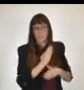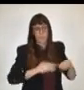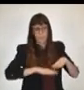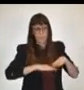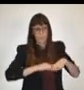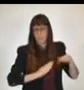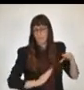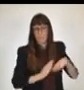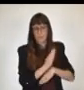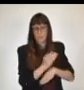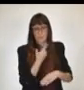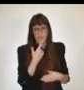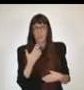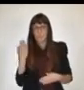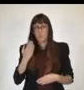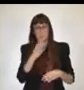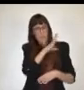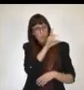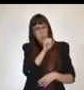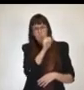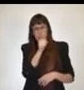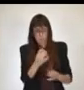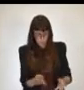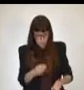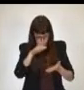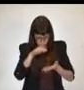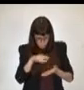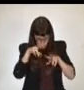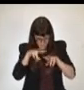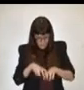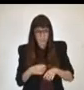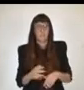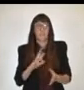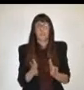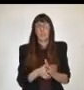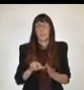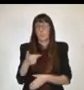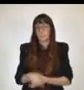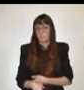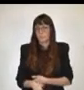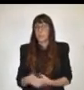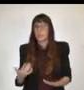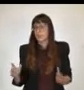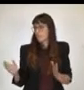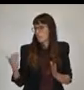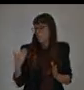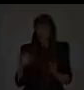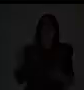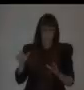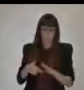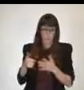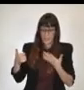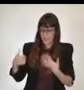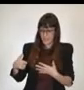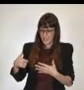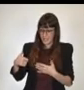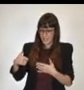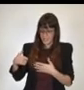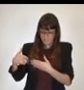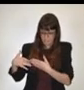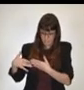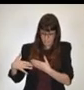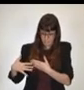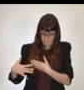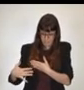avoir la validation du COS. C'est donc ce qui a été fait le 10 avril 2019. Maintenant, j'en arrive